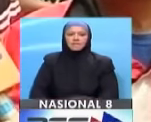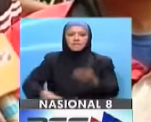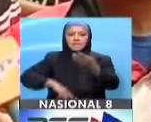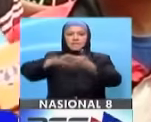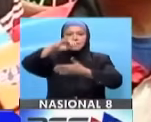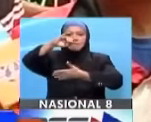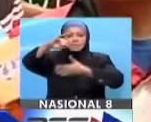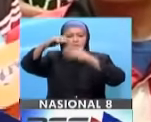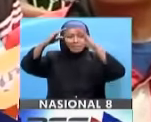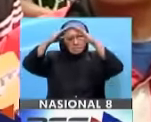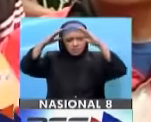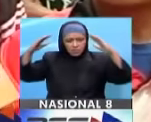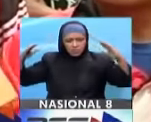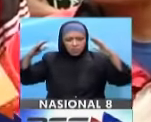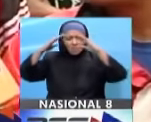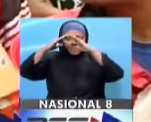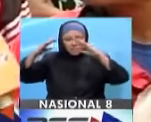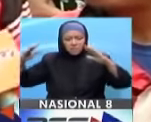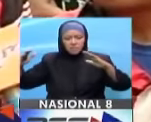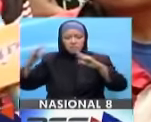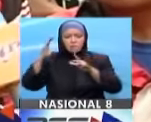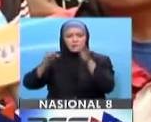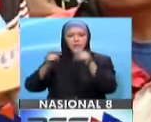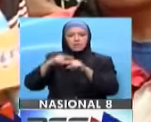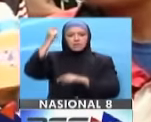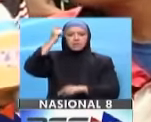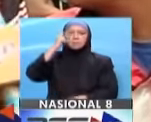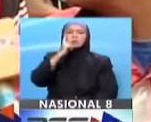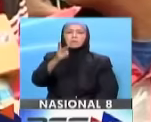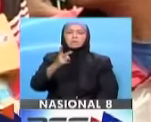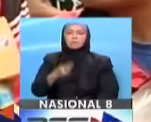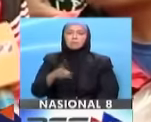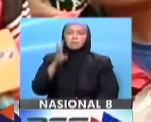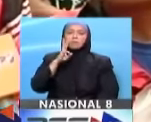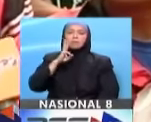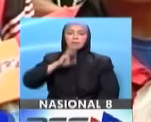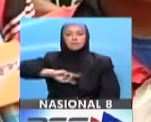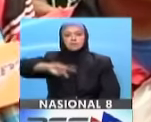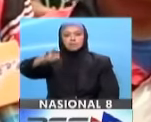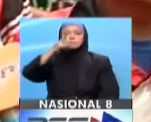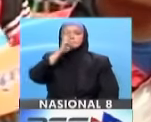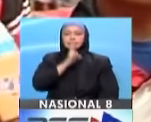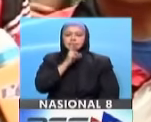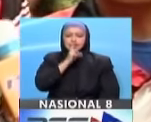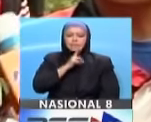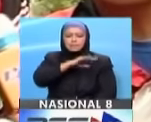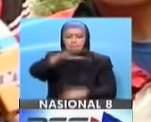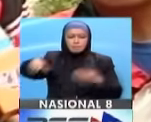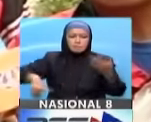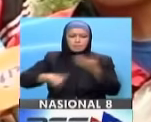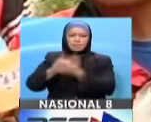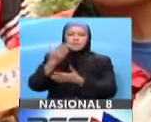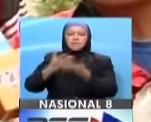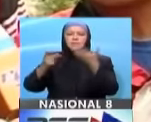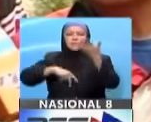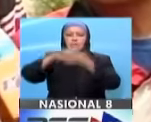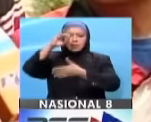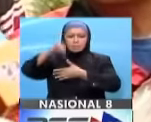Projek-projek perumahan. Kalau tuan-tuan tengok di sini, air jadi warna merah. Semua projek-projek perumahan sekarang di antara